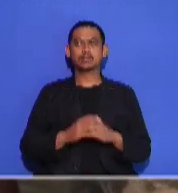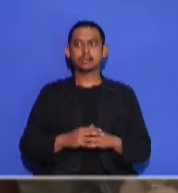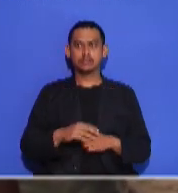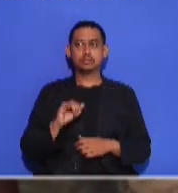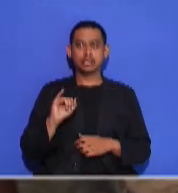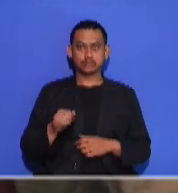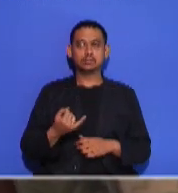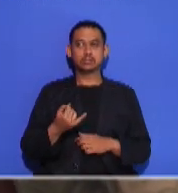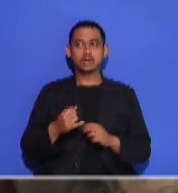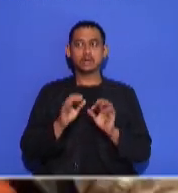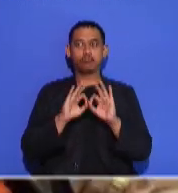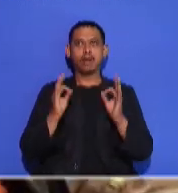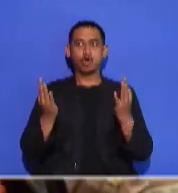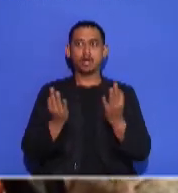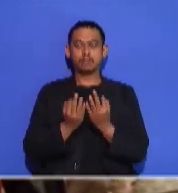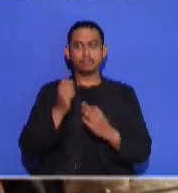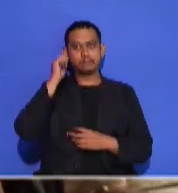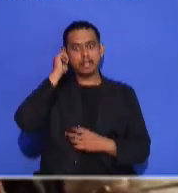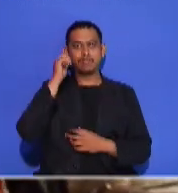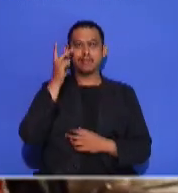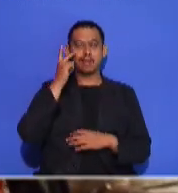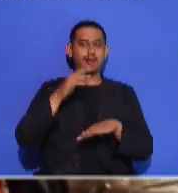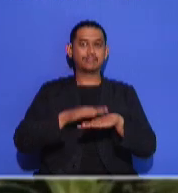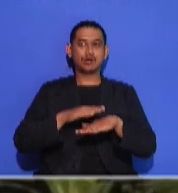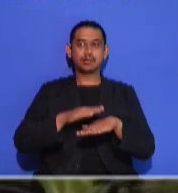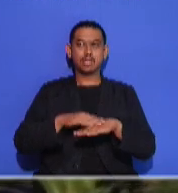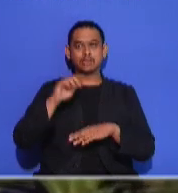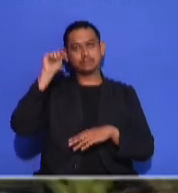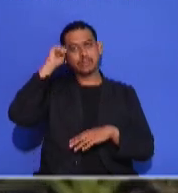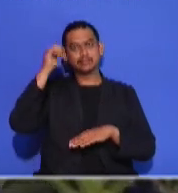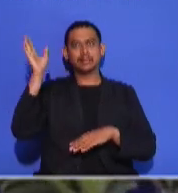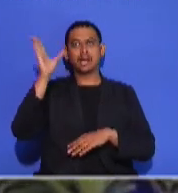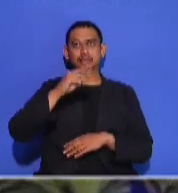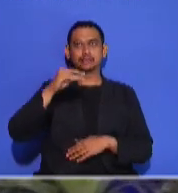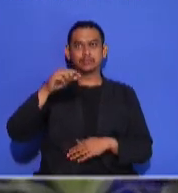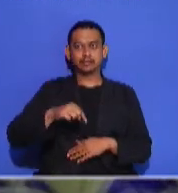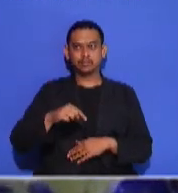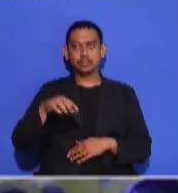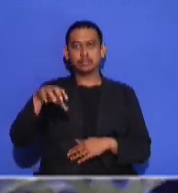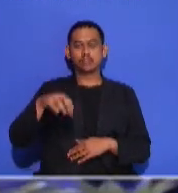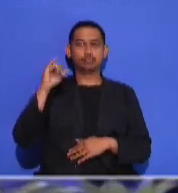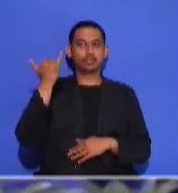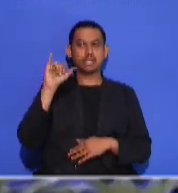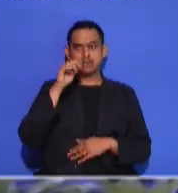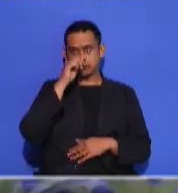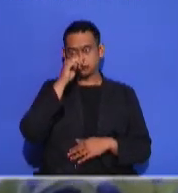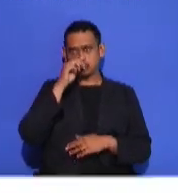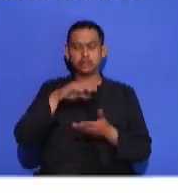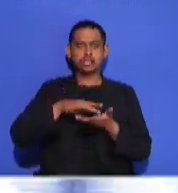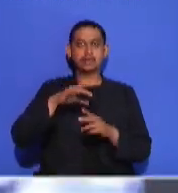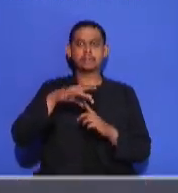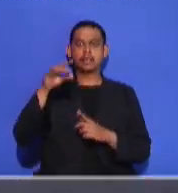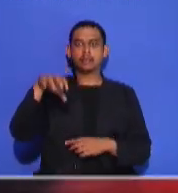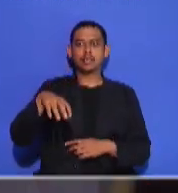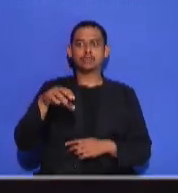Perempuan dan Pelestari Budaya Nusantara memperingati Hari Kebaya Nasional di Daerah Istimewa Yogyakarta di salah satu pusat